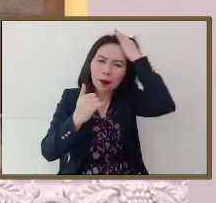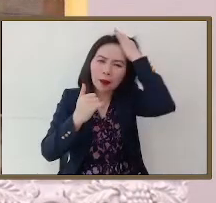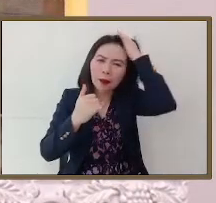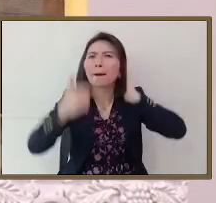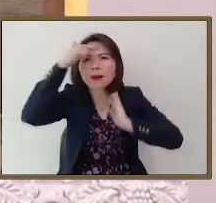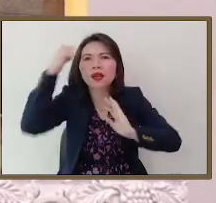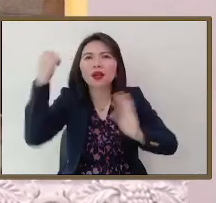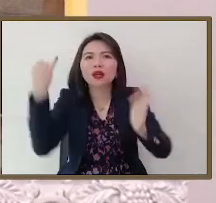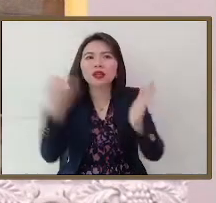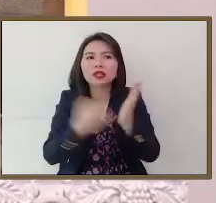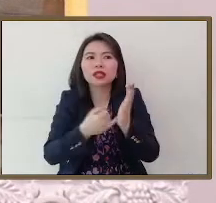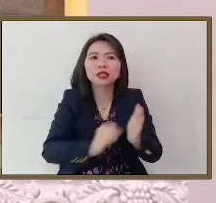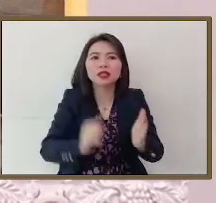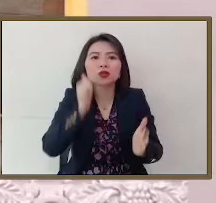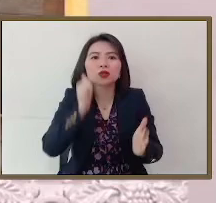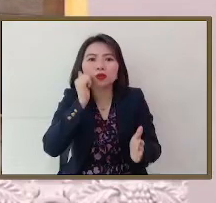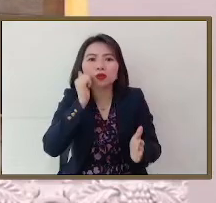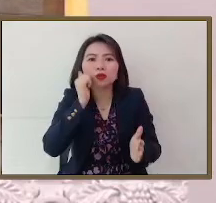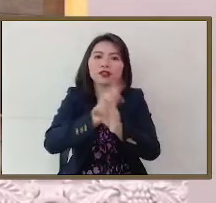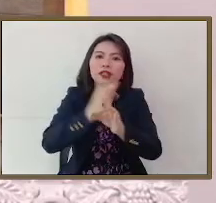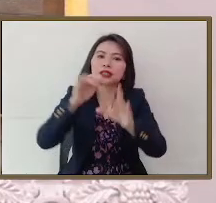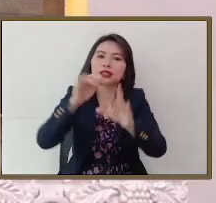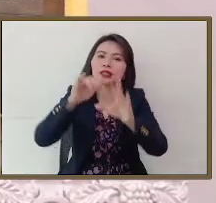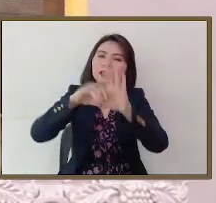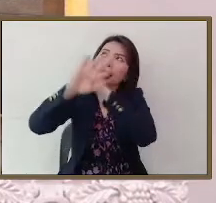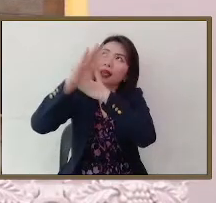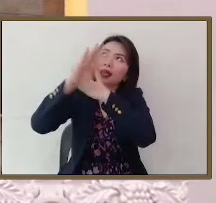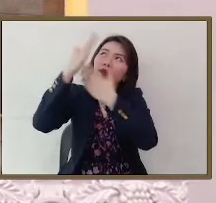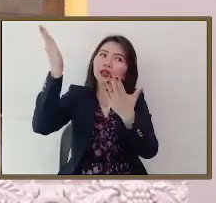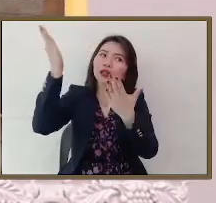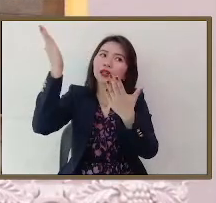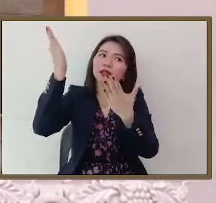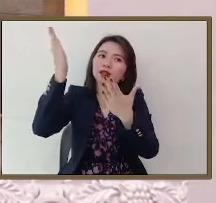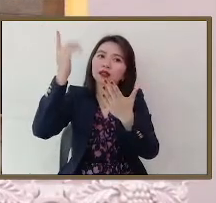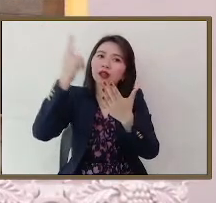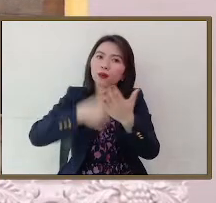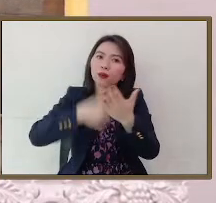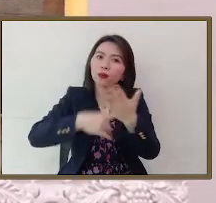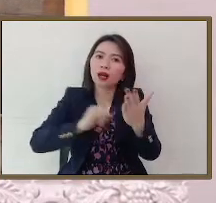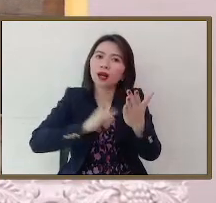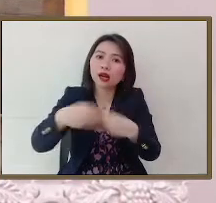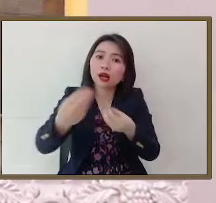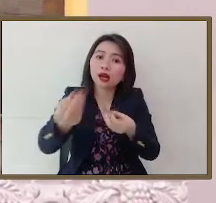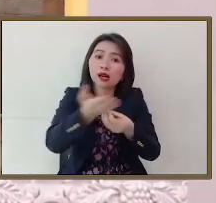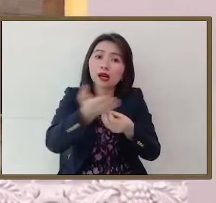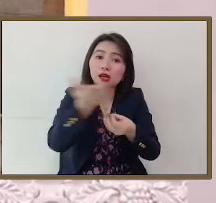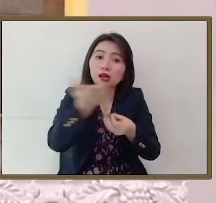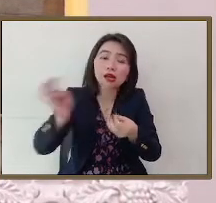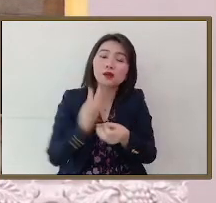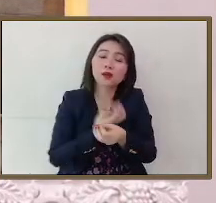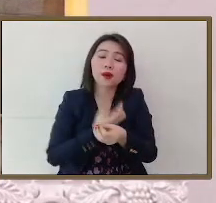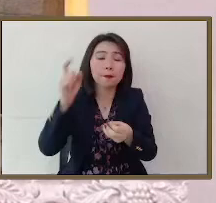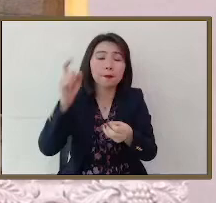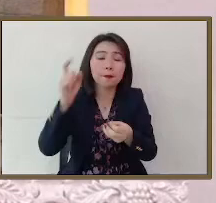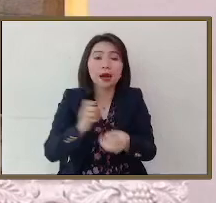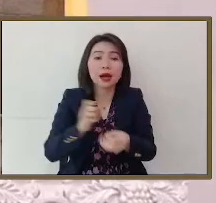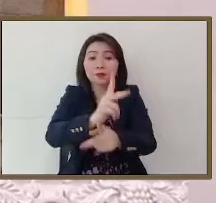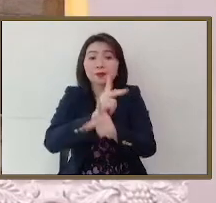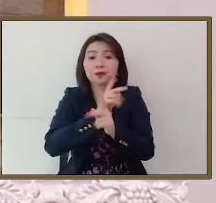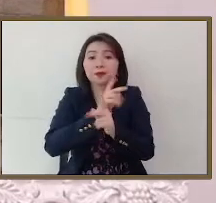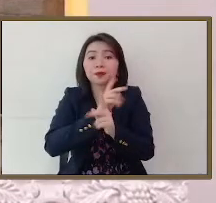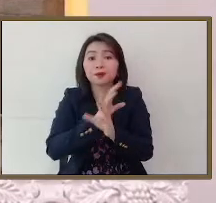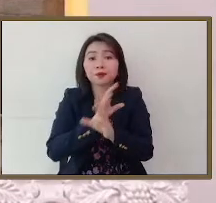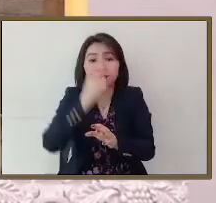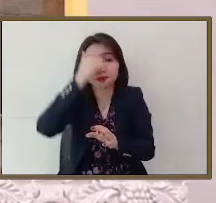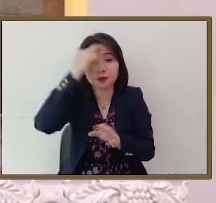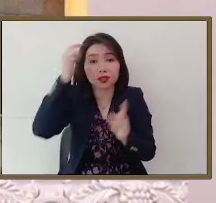settled in heaven. You see? Ano yung pinupoint out ko dito mga kapatid? Mag-ingat po tayo. Sapagkat mismong sa loob